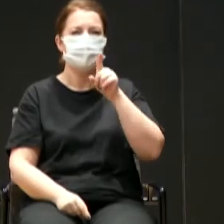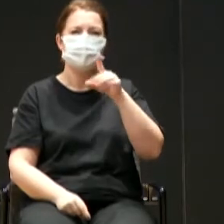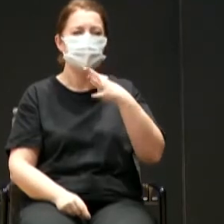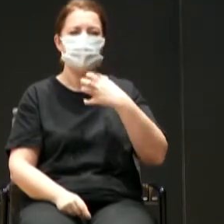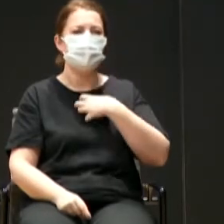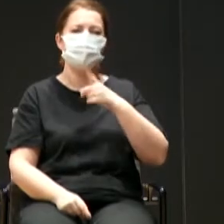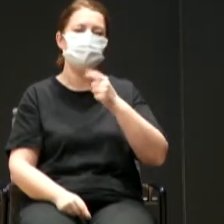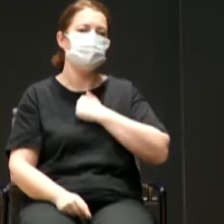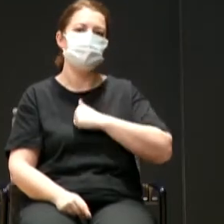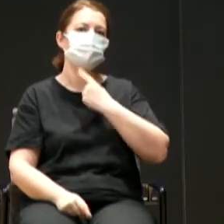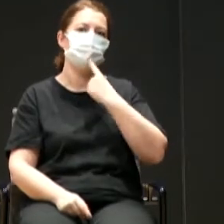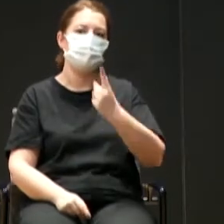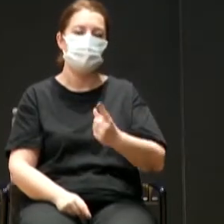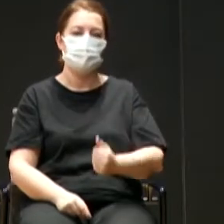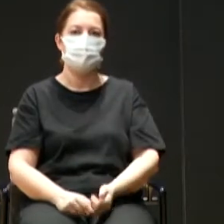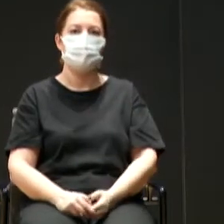kınıyorum.